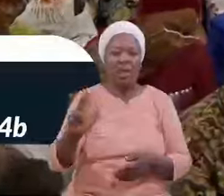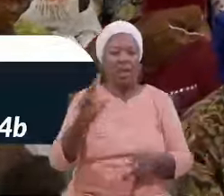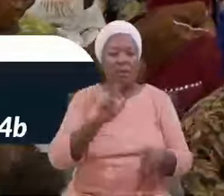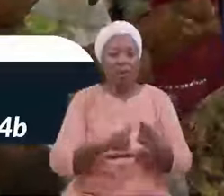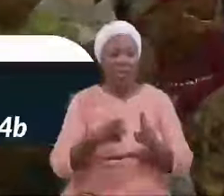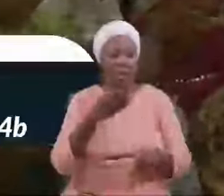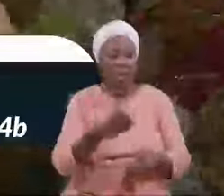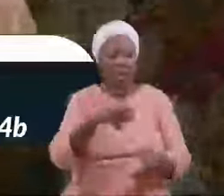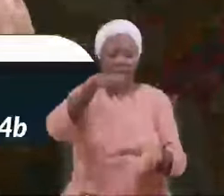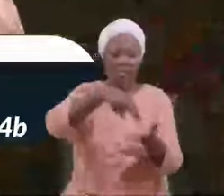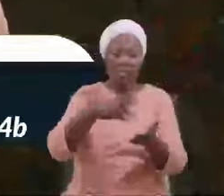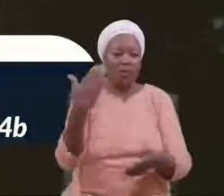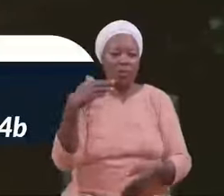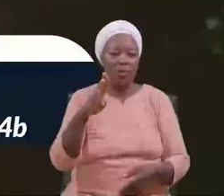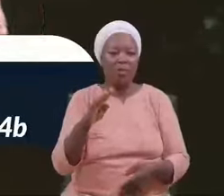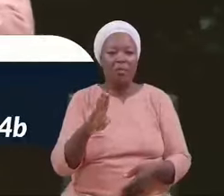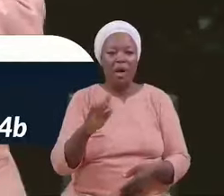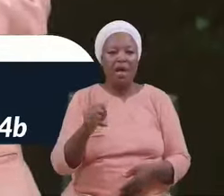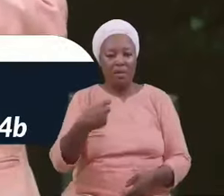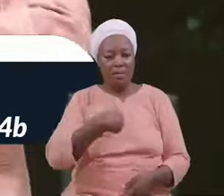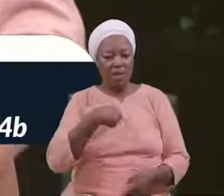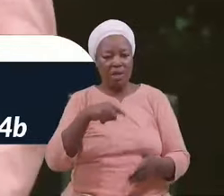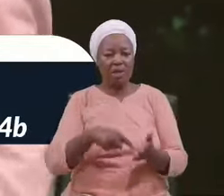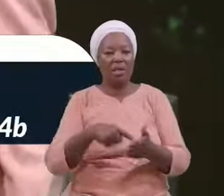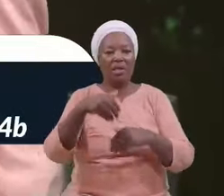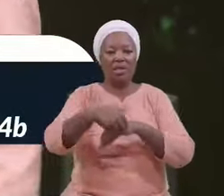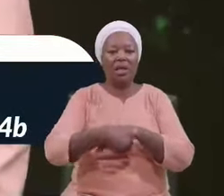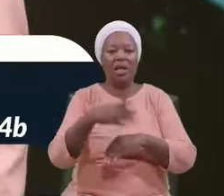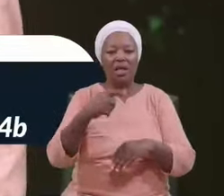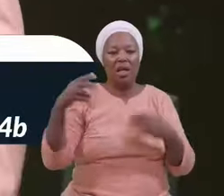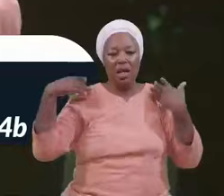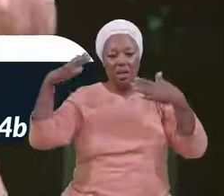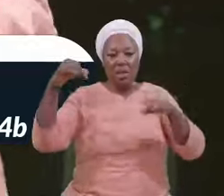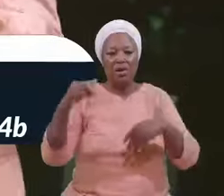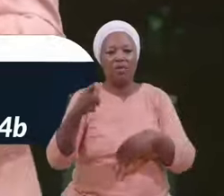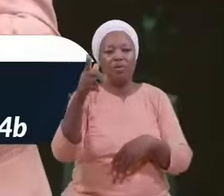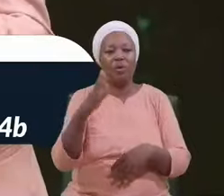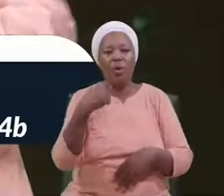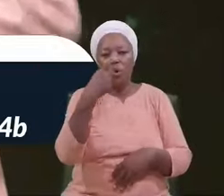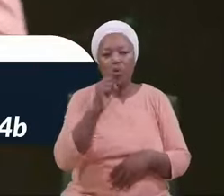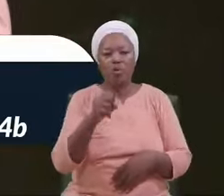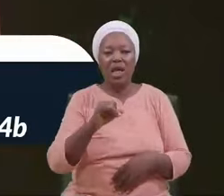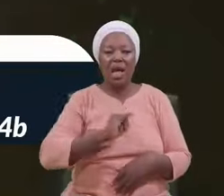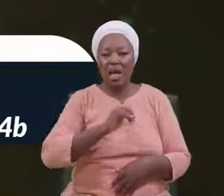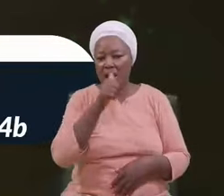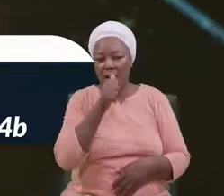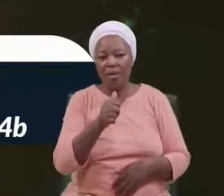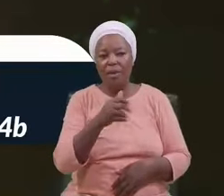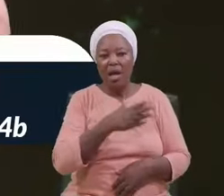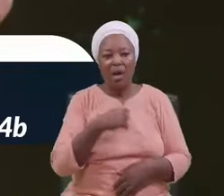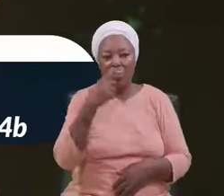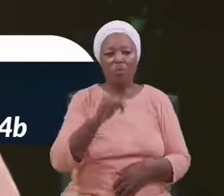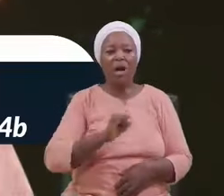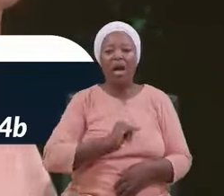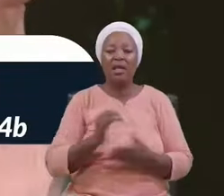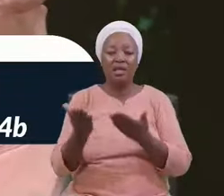Un ange du Dieu à qui j'appartiens et que je sais m'est apparu cette nuit.